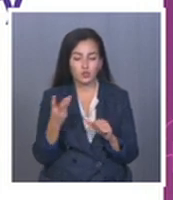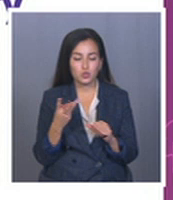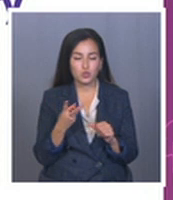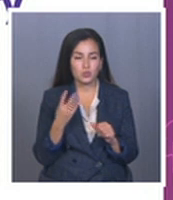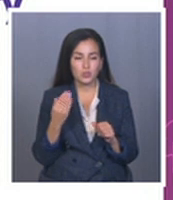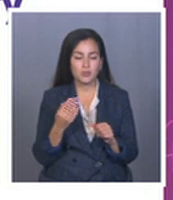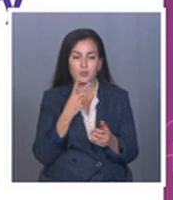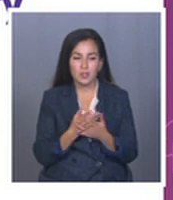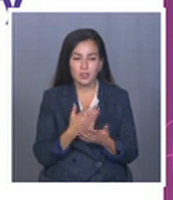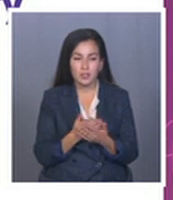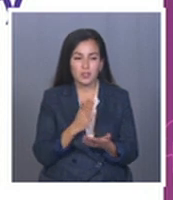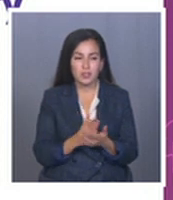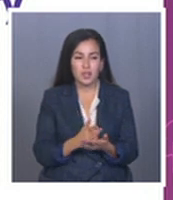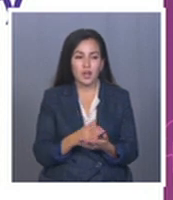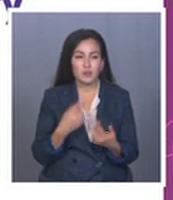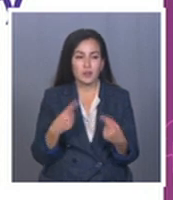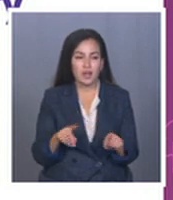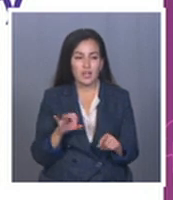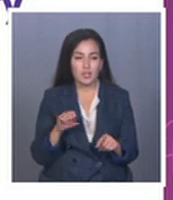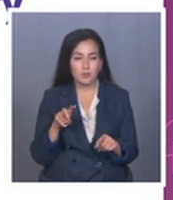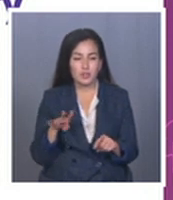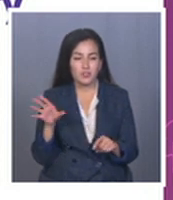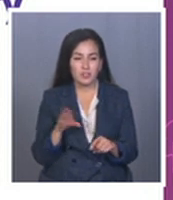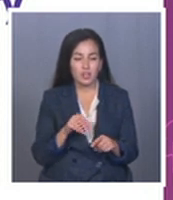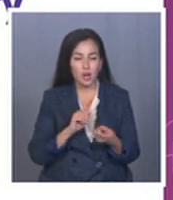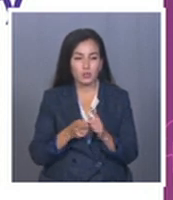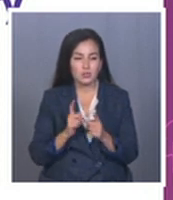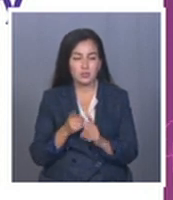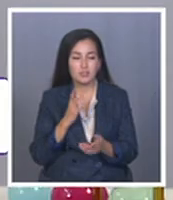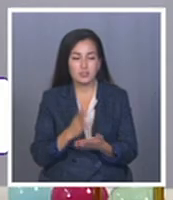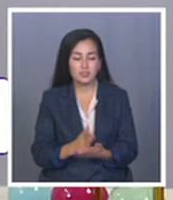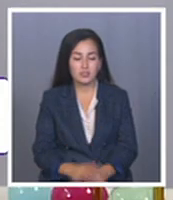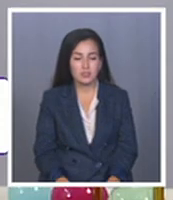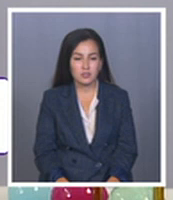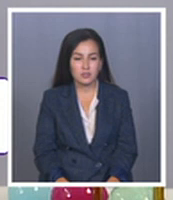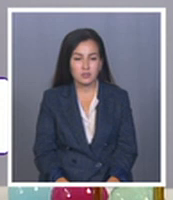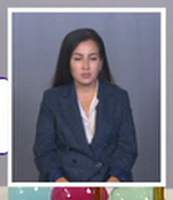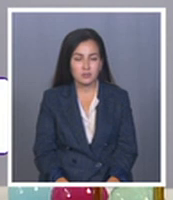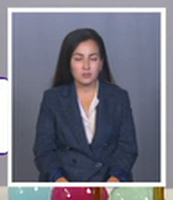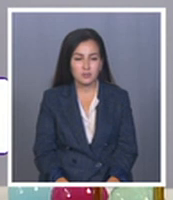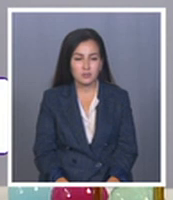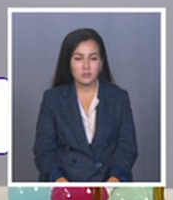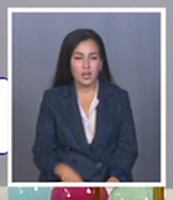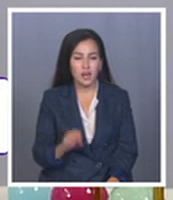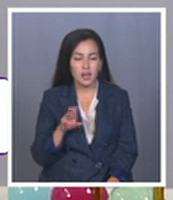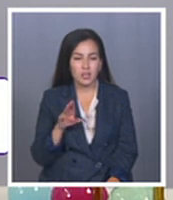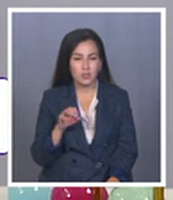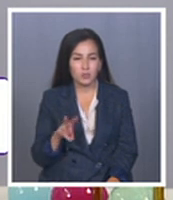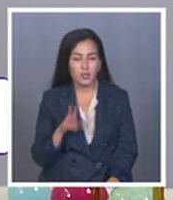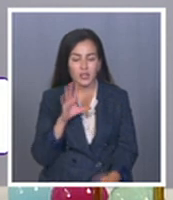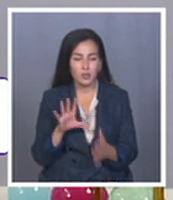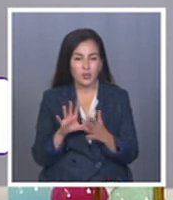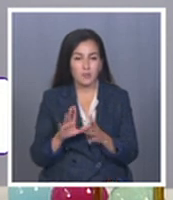валенттілікті көрсетеді. Ал басқа элементтер ауыспалы валенттіліктерді көрсетеді. Атом электрондарын